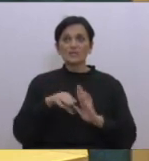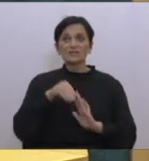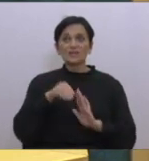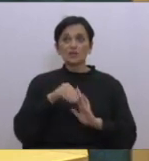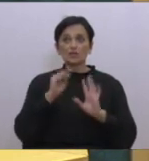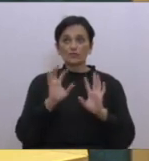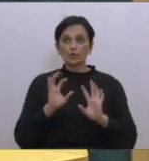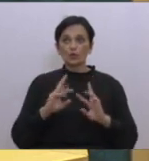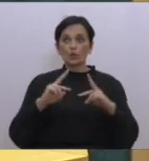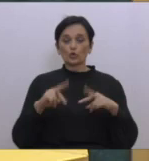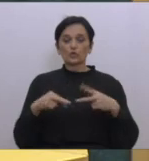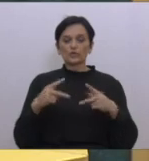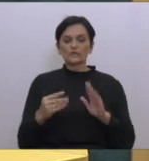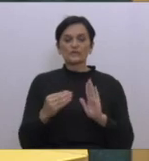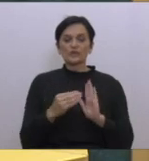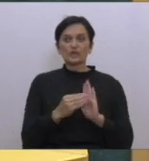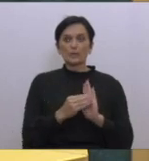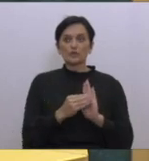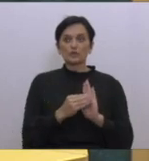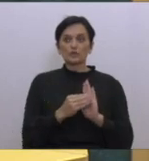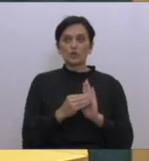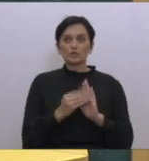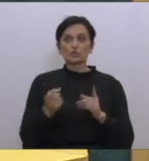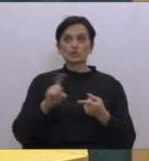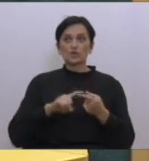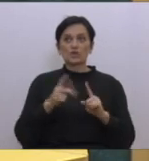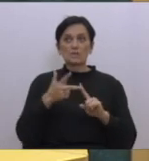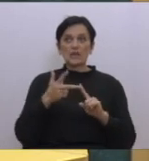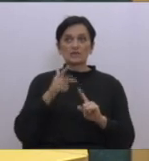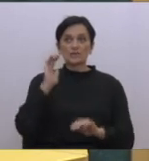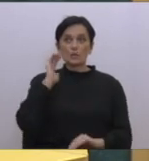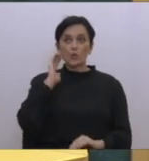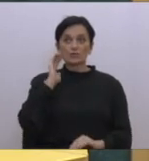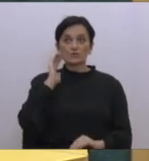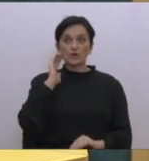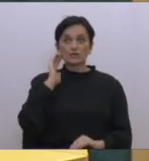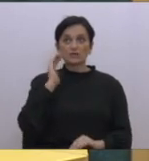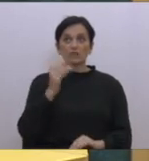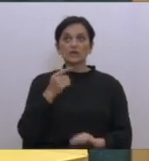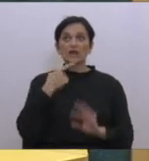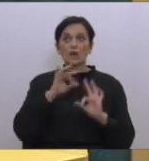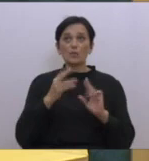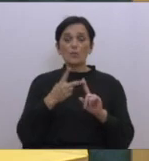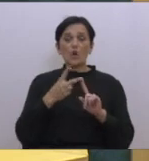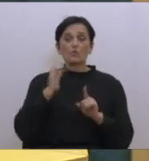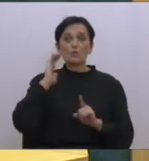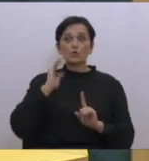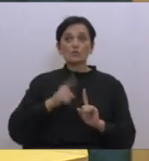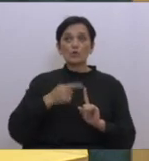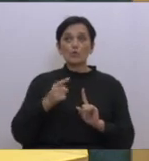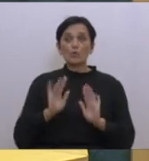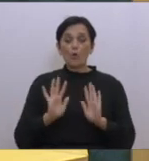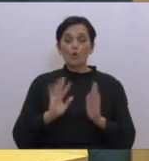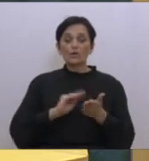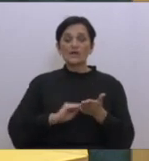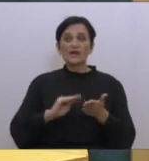კოდექსში, ცვლილების შეტანის შესახებ მესამე მოსმენით. გადაგაცნობებთ, რომ მეორე მოსმენის შემდეგ ან მხოლოდ